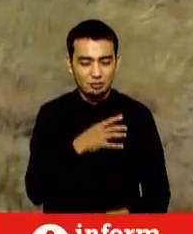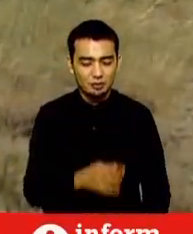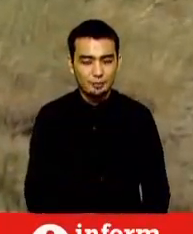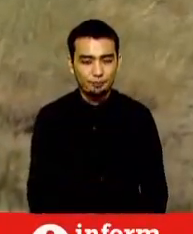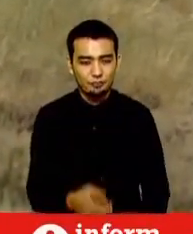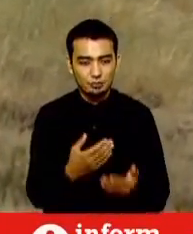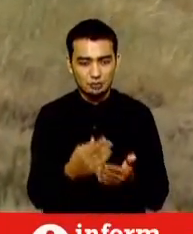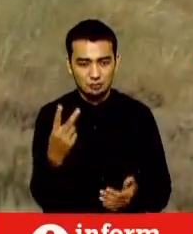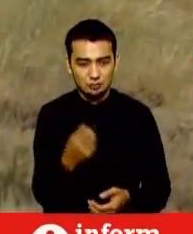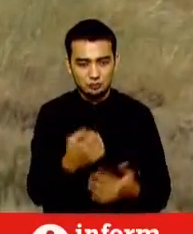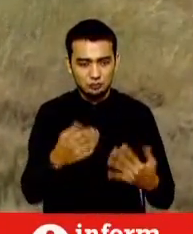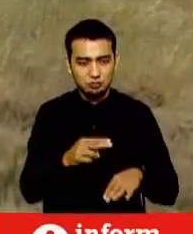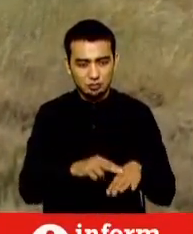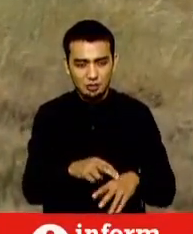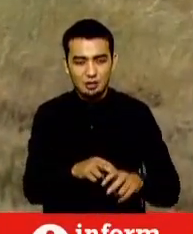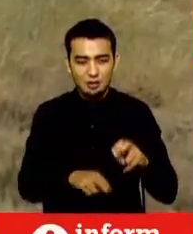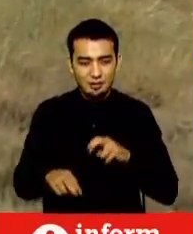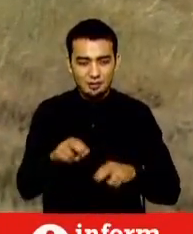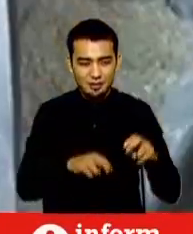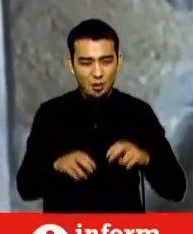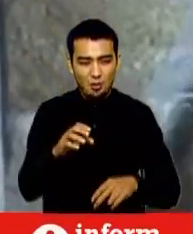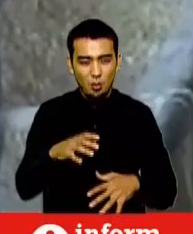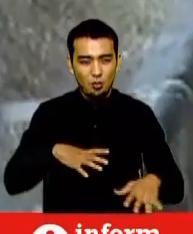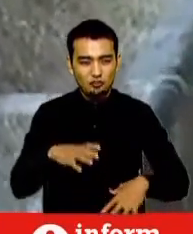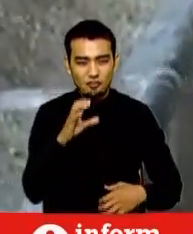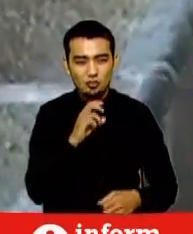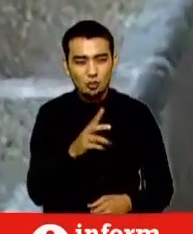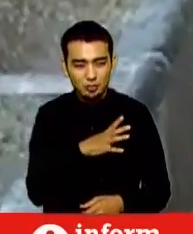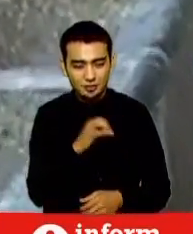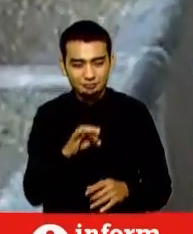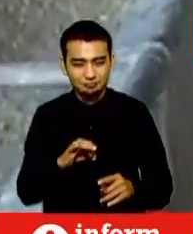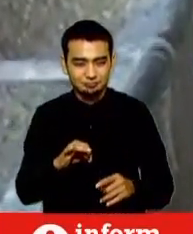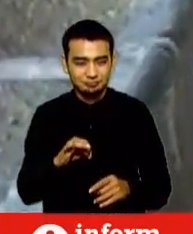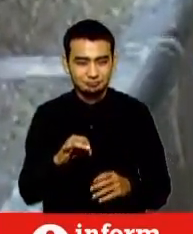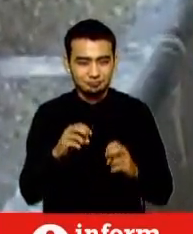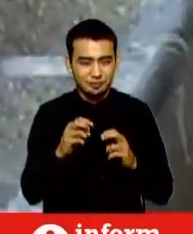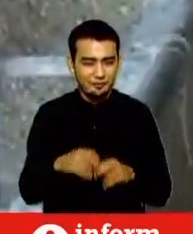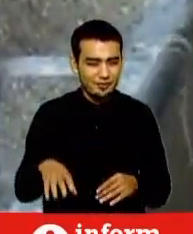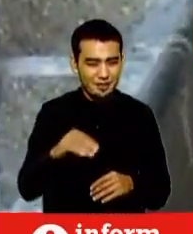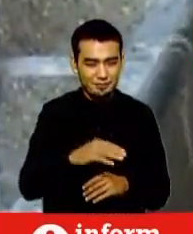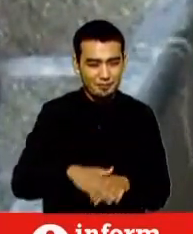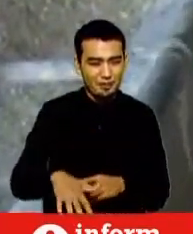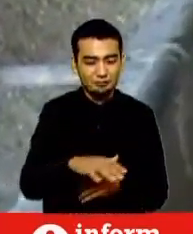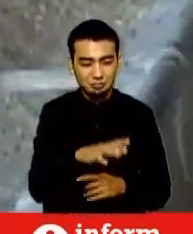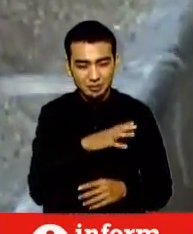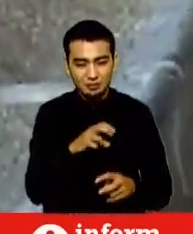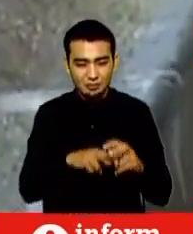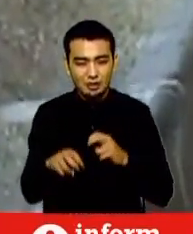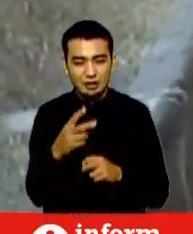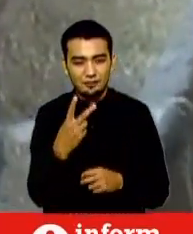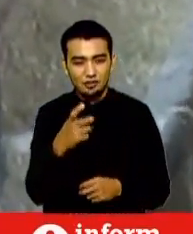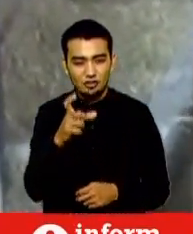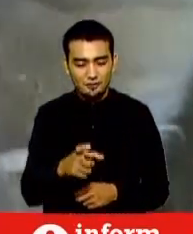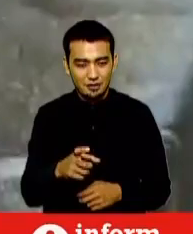почти две недели полицейские ввели поиски и скотокрадов оперативно-розыскные мероприятия проходили Повсюду в итоге задержали двух